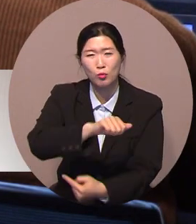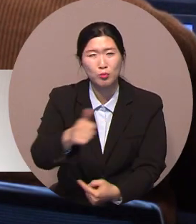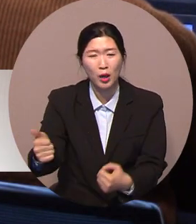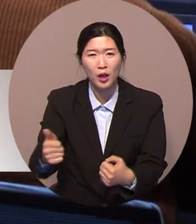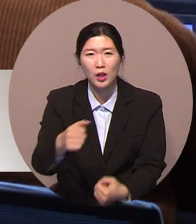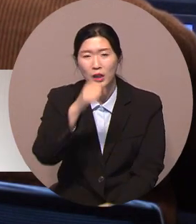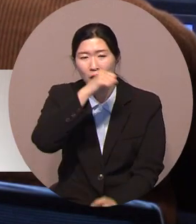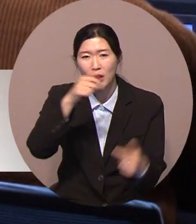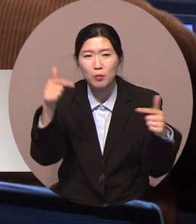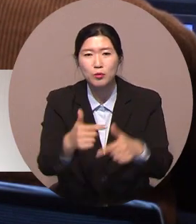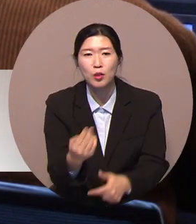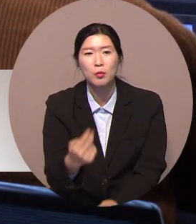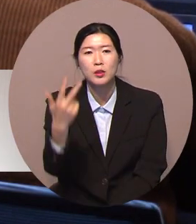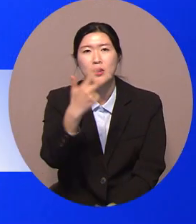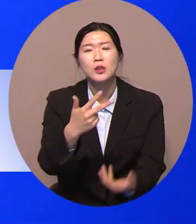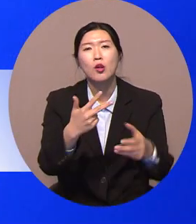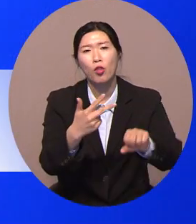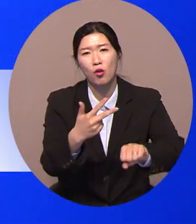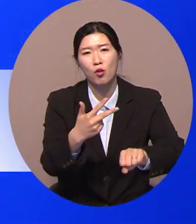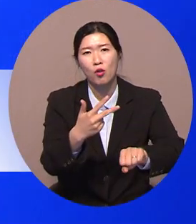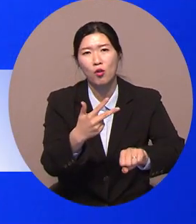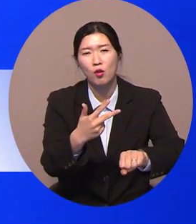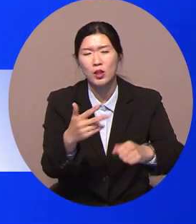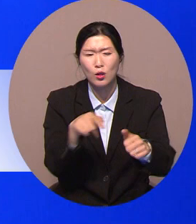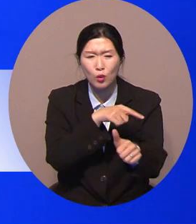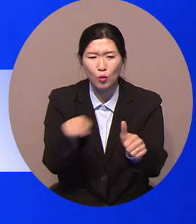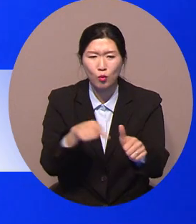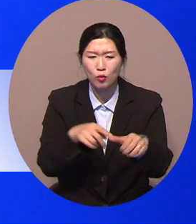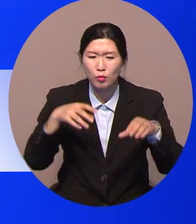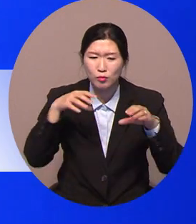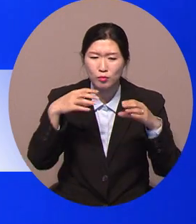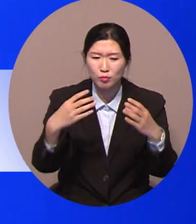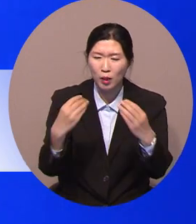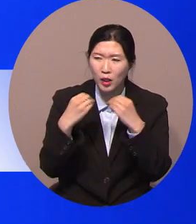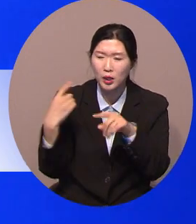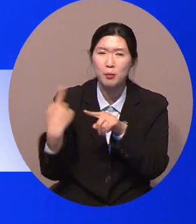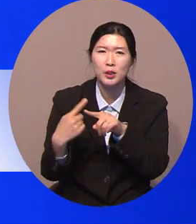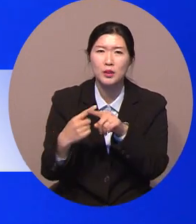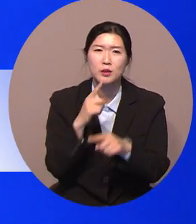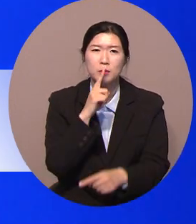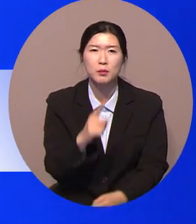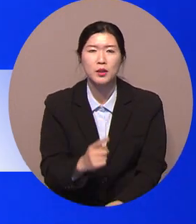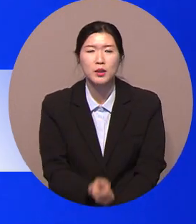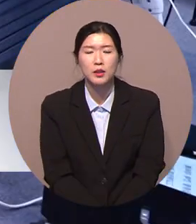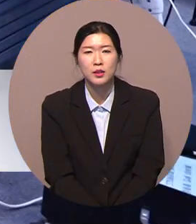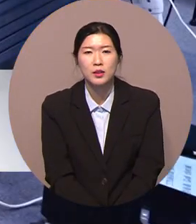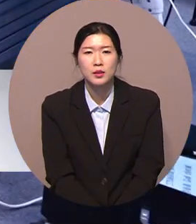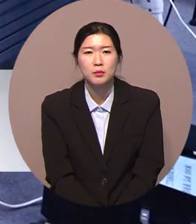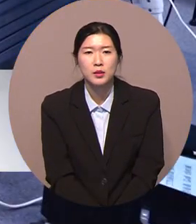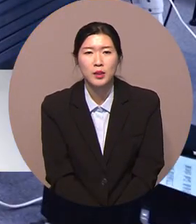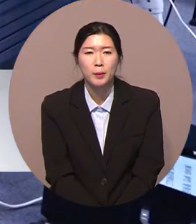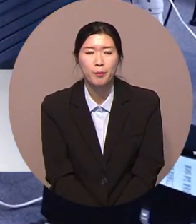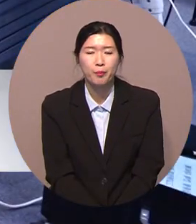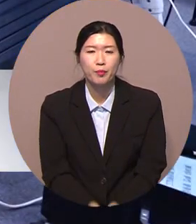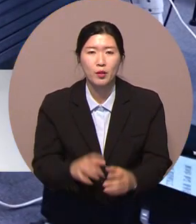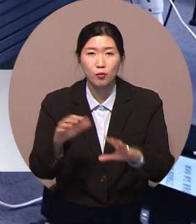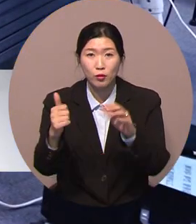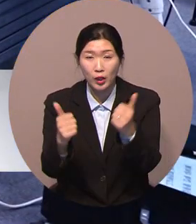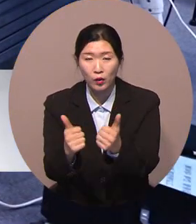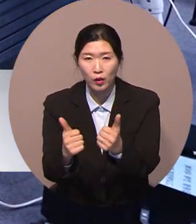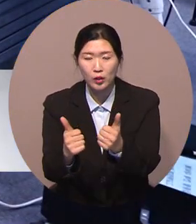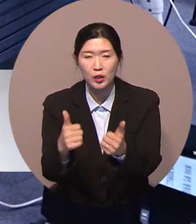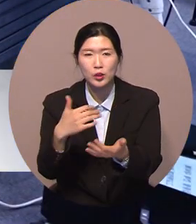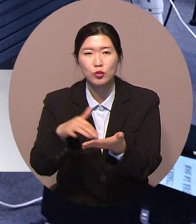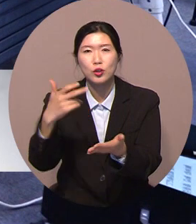줄면서 재량권이 축소된다면 교육 자치를 크게 훼손할 것이라고 강조했습니다 국회의원 일곱명이 공동